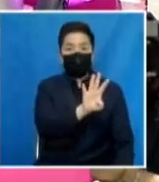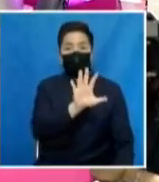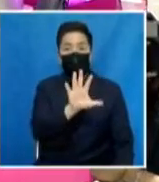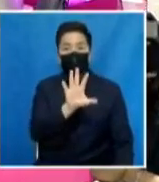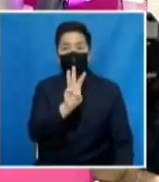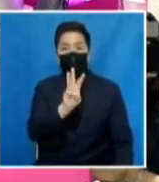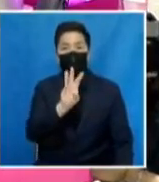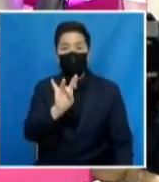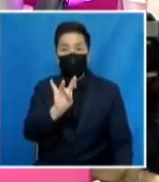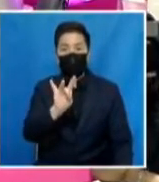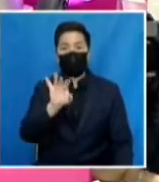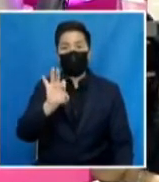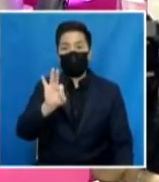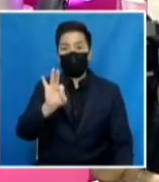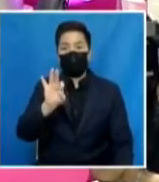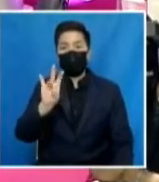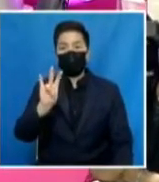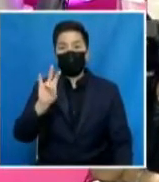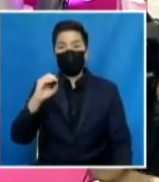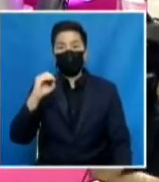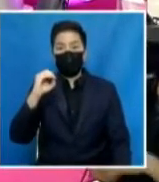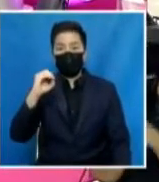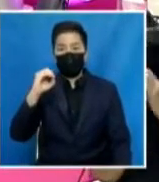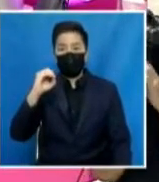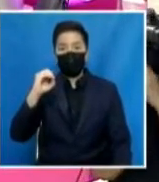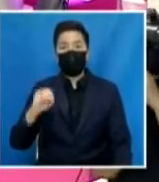6 8 9 7 0